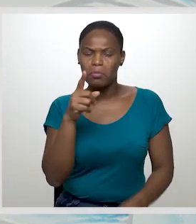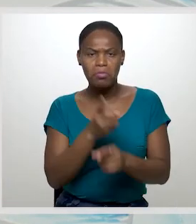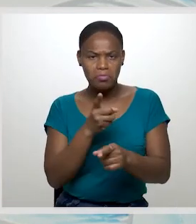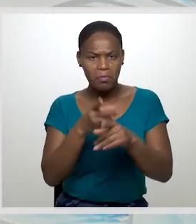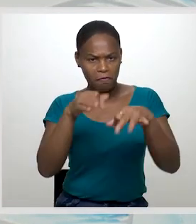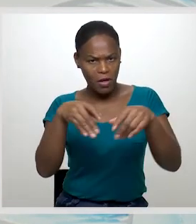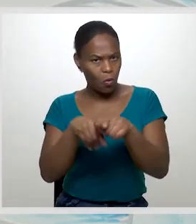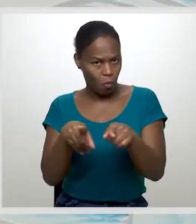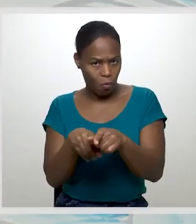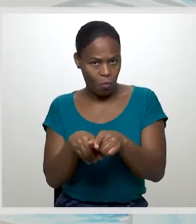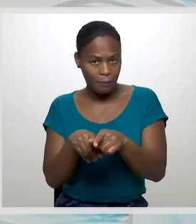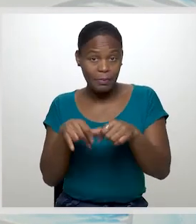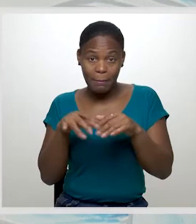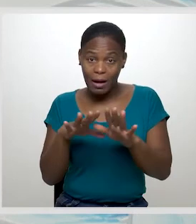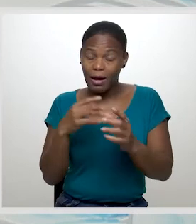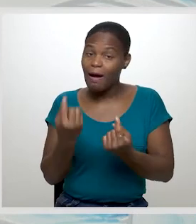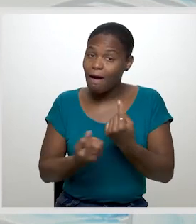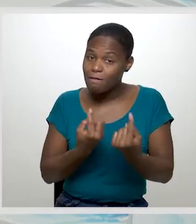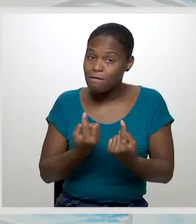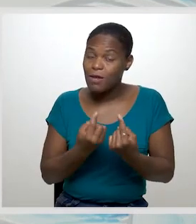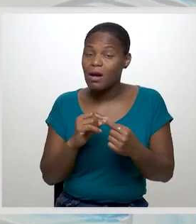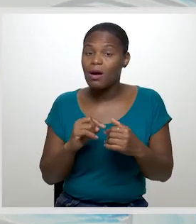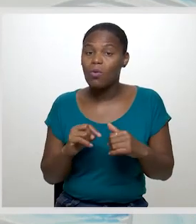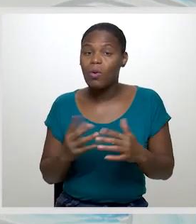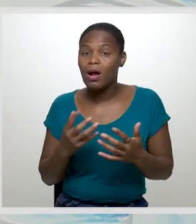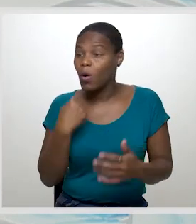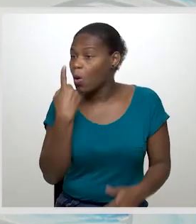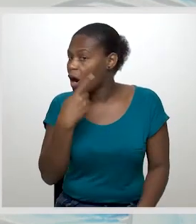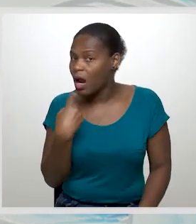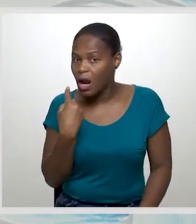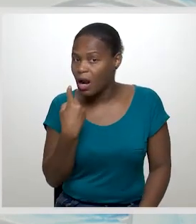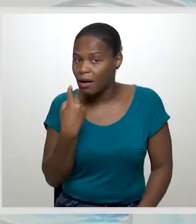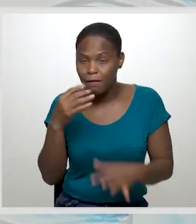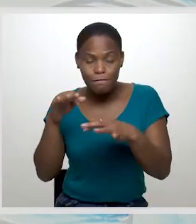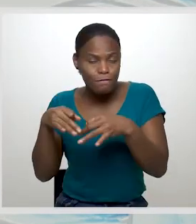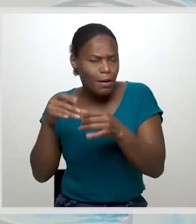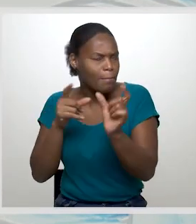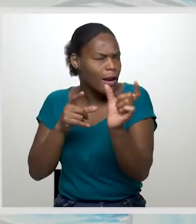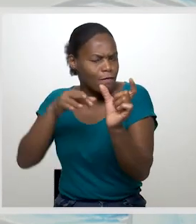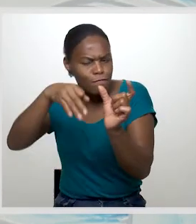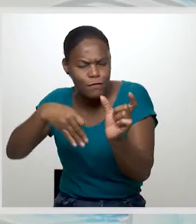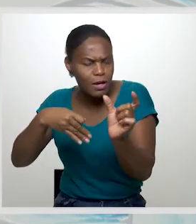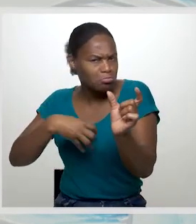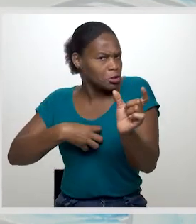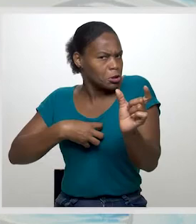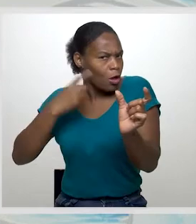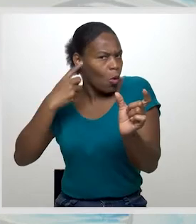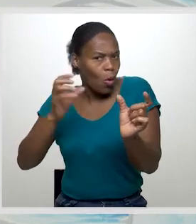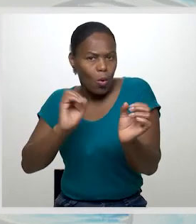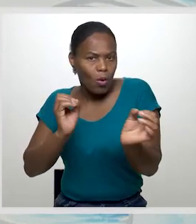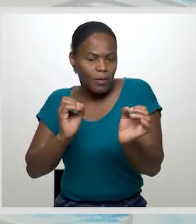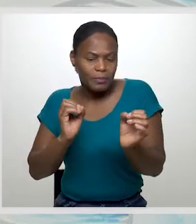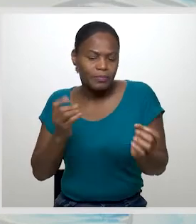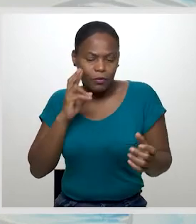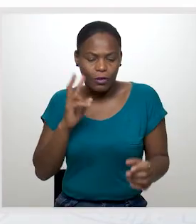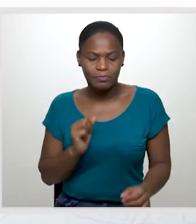terminaisons. Par contre, à l'oral, on n'aura pas 5 terminaisons. Vous allez voir combien de terminaisons on